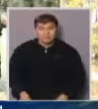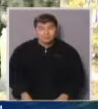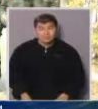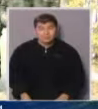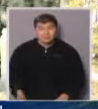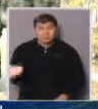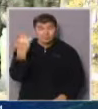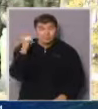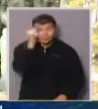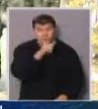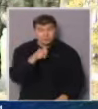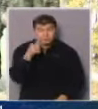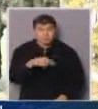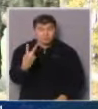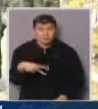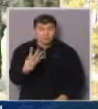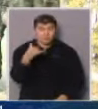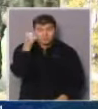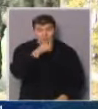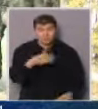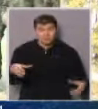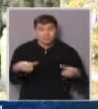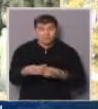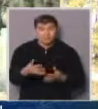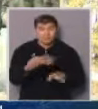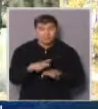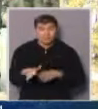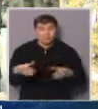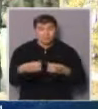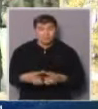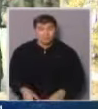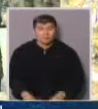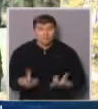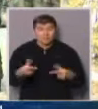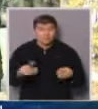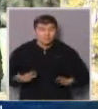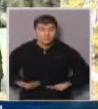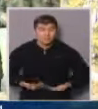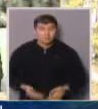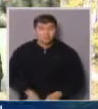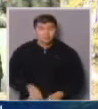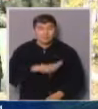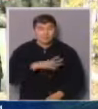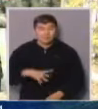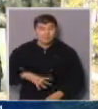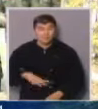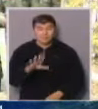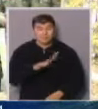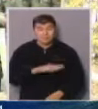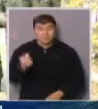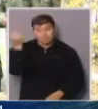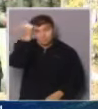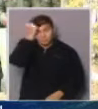В прошлом году, в 2020 году, при поддержке местных исполнительных органов, где проживал наш ветеран, была